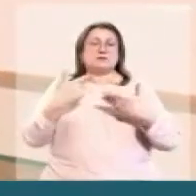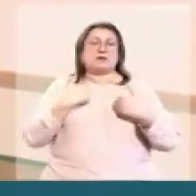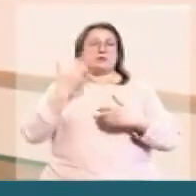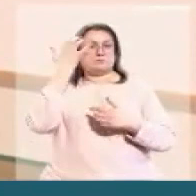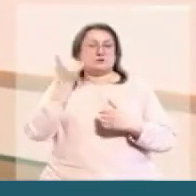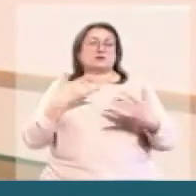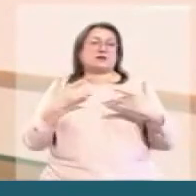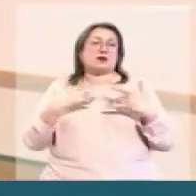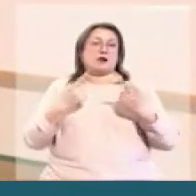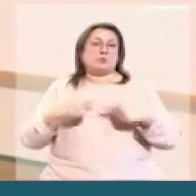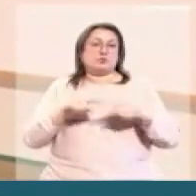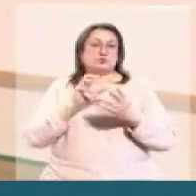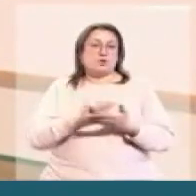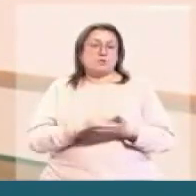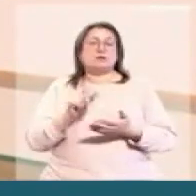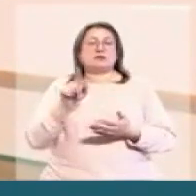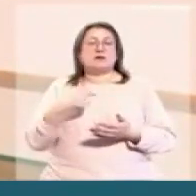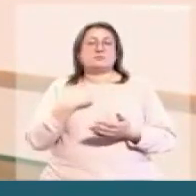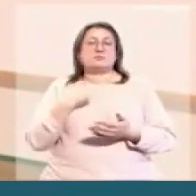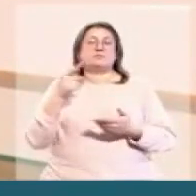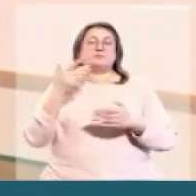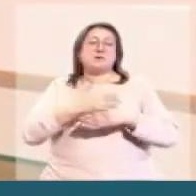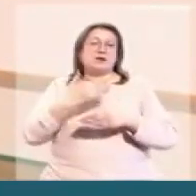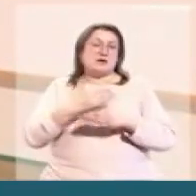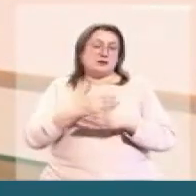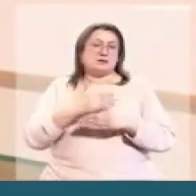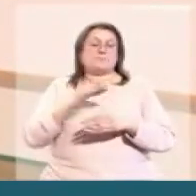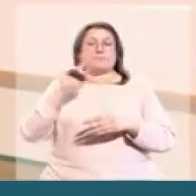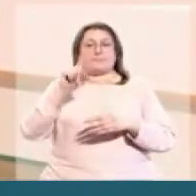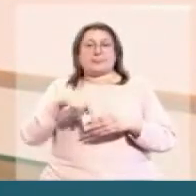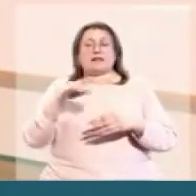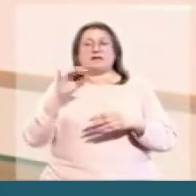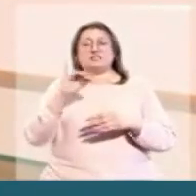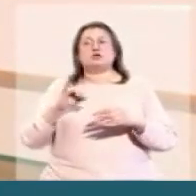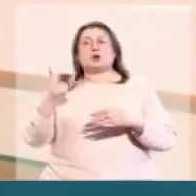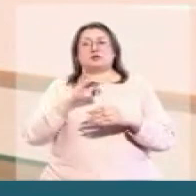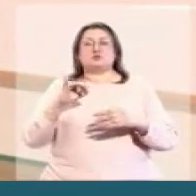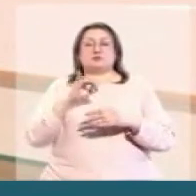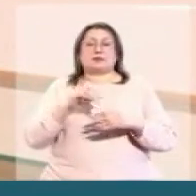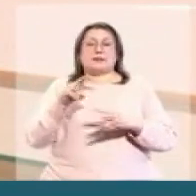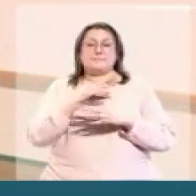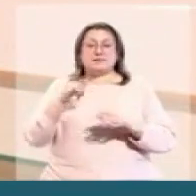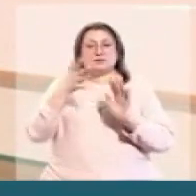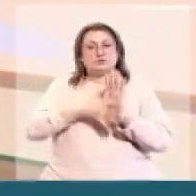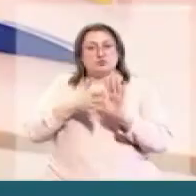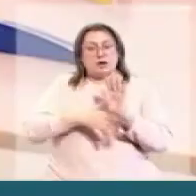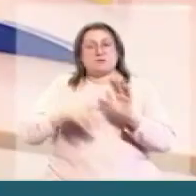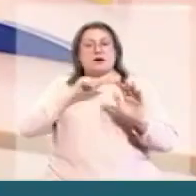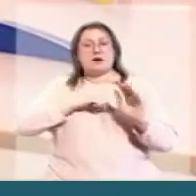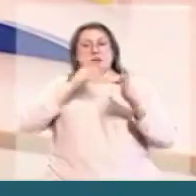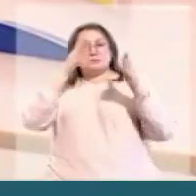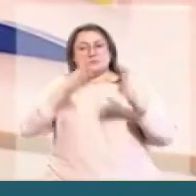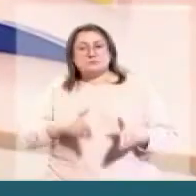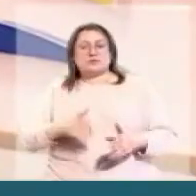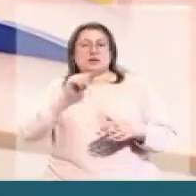увлекаюсь и театральным кружком. Так мы ставим различные спектакли, в том числе и исторические. Мы изучаем черты